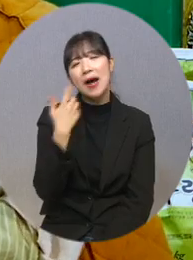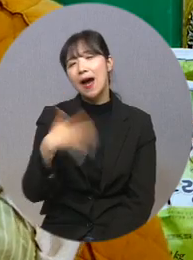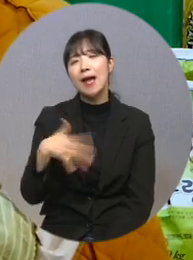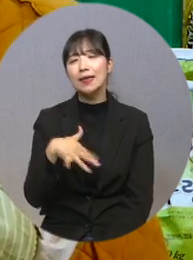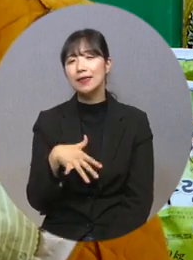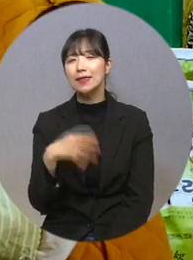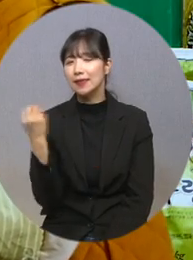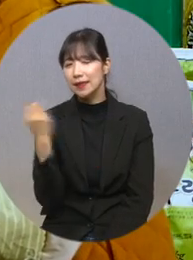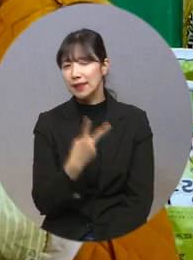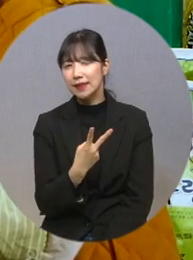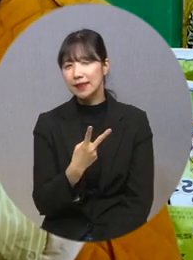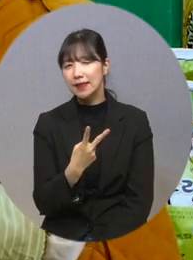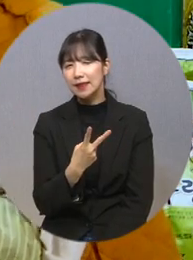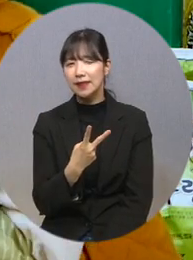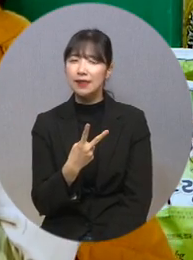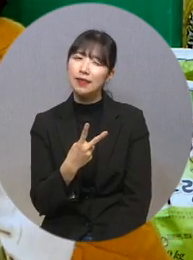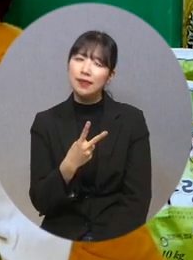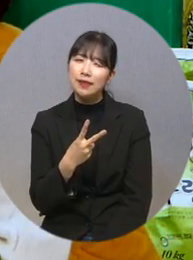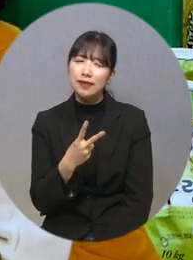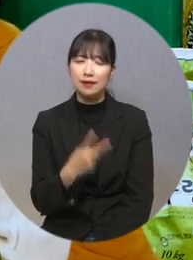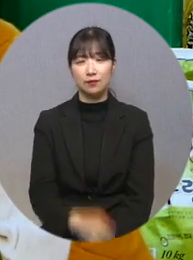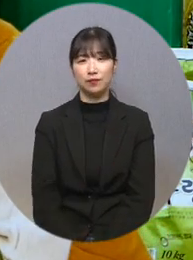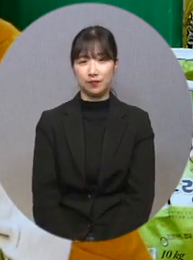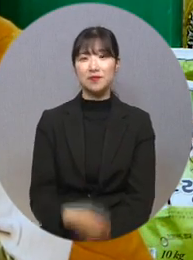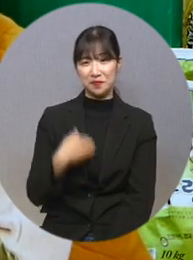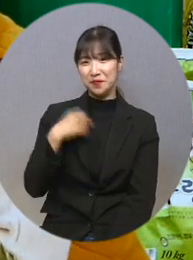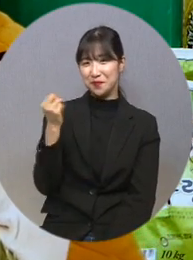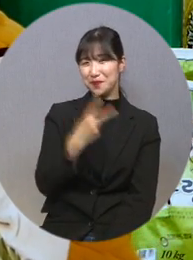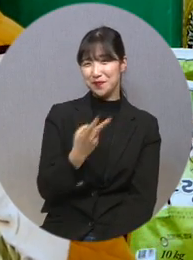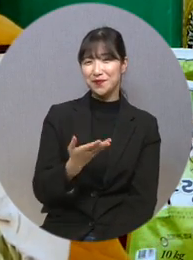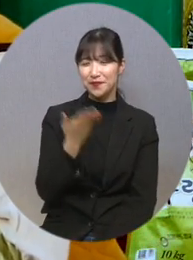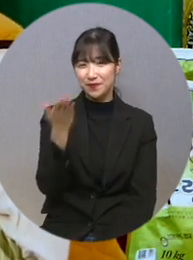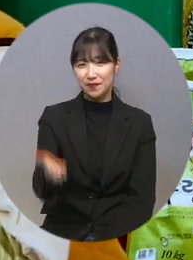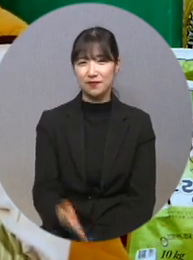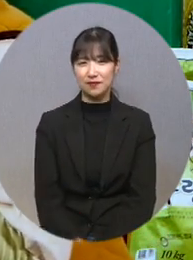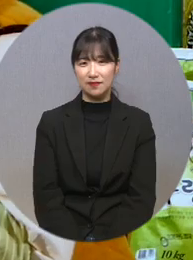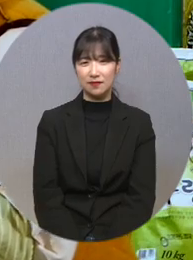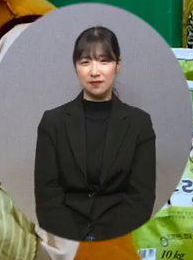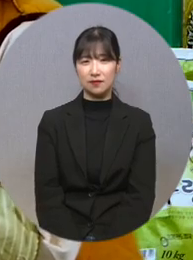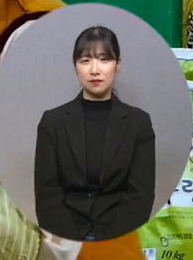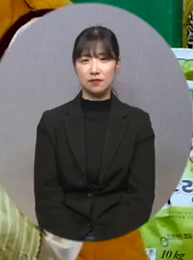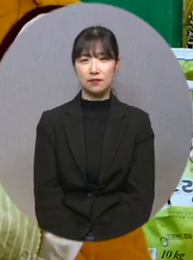네. 이게 맛이요? 네.